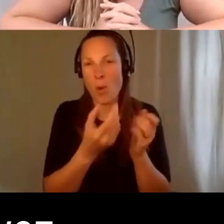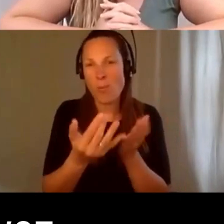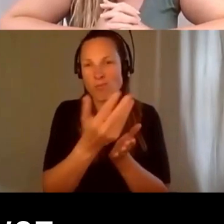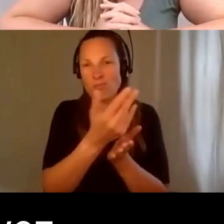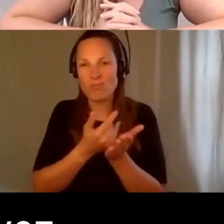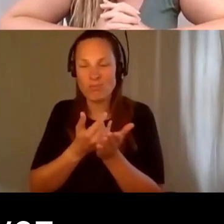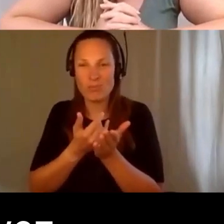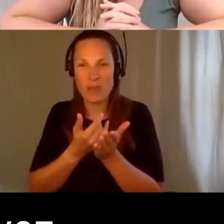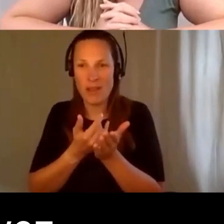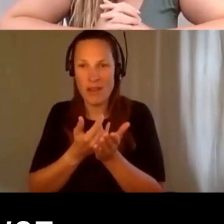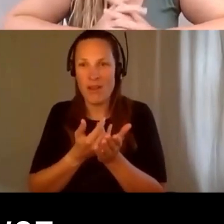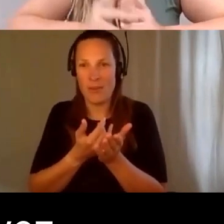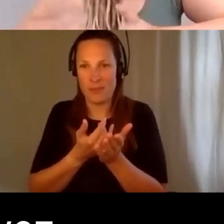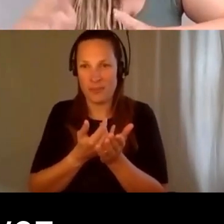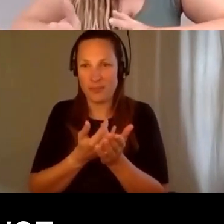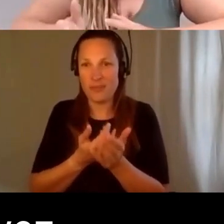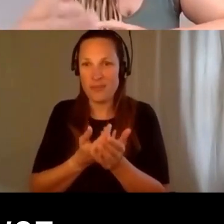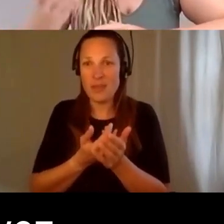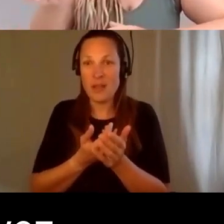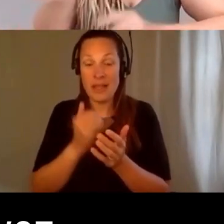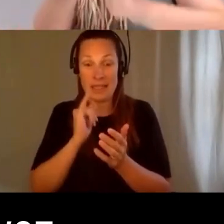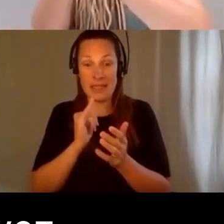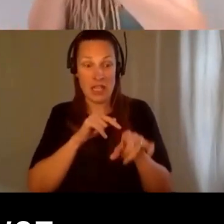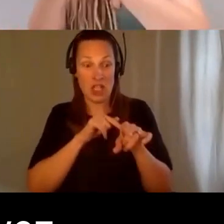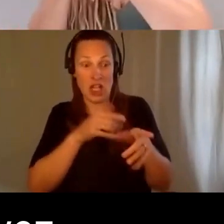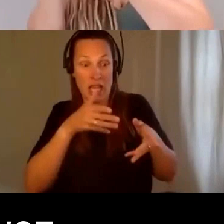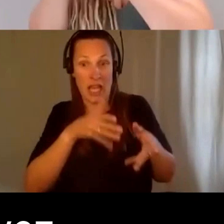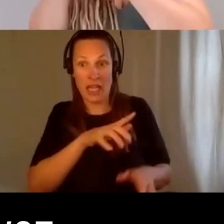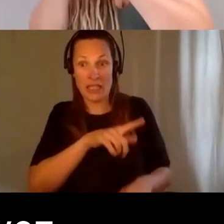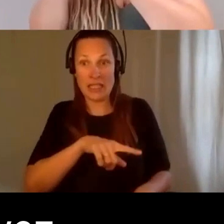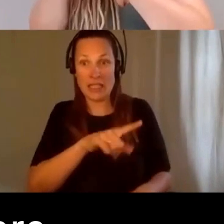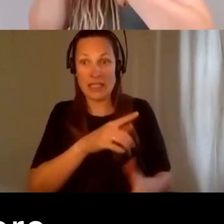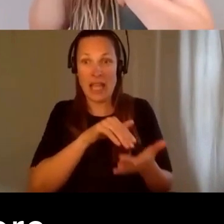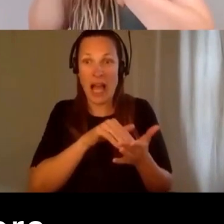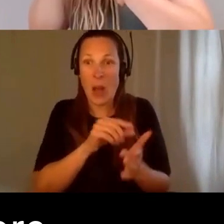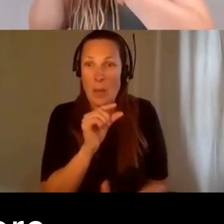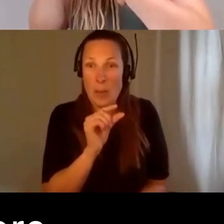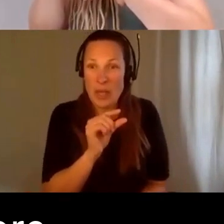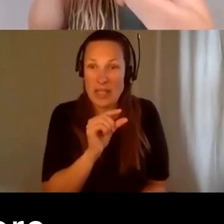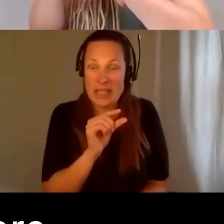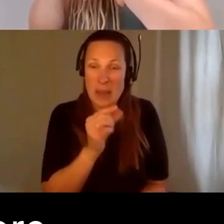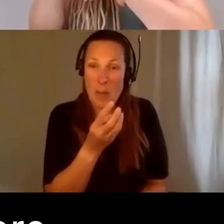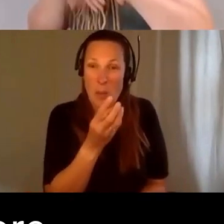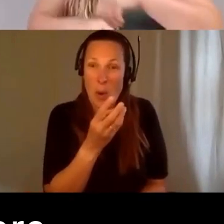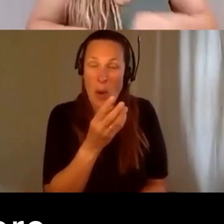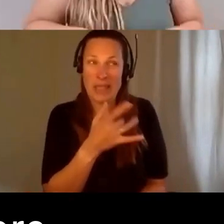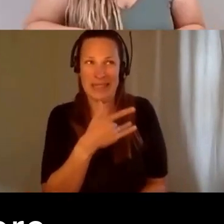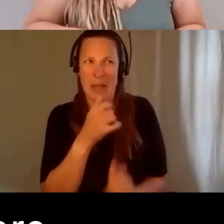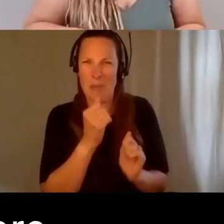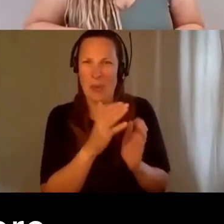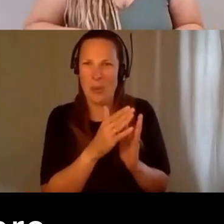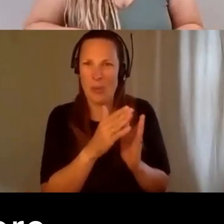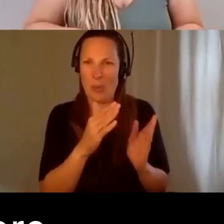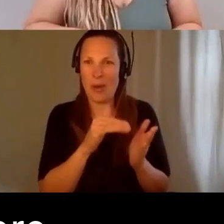et ce qui va rester au jardin, si vous voyez qu'il y a des pois qui sont encore petits, qui pourraient profiter de pousser encore, bien,